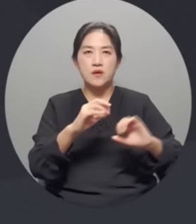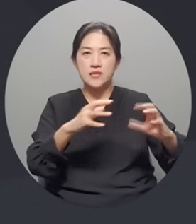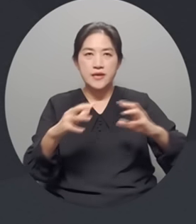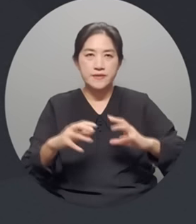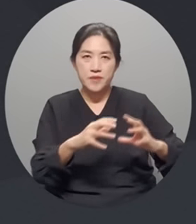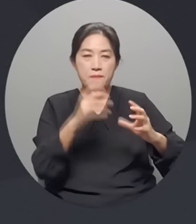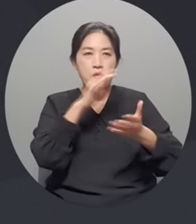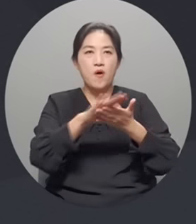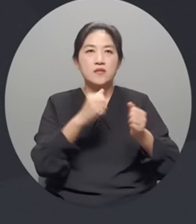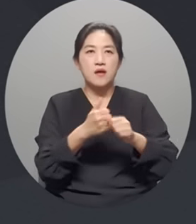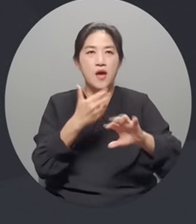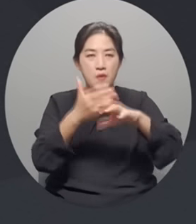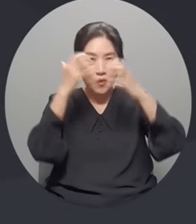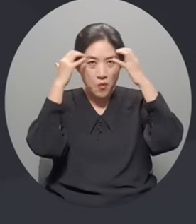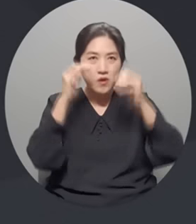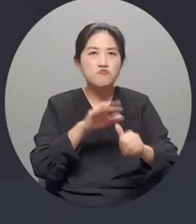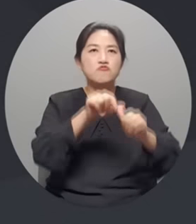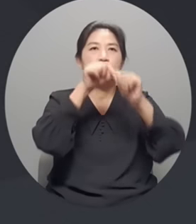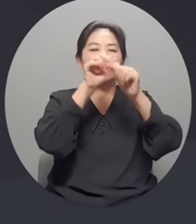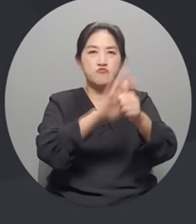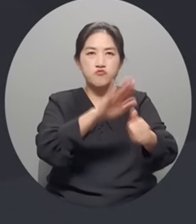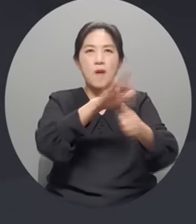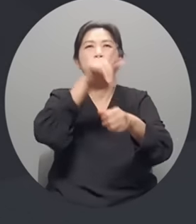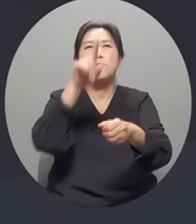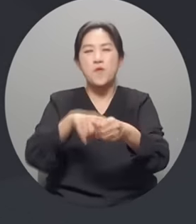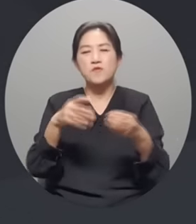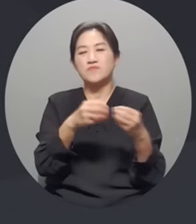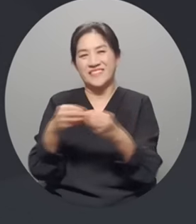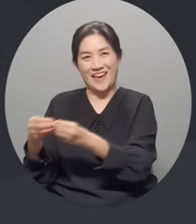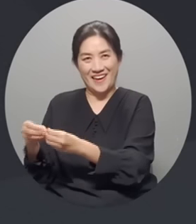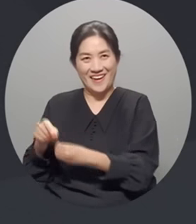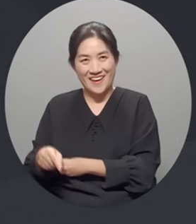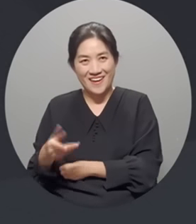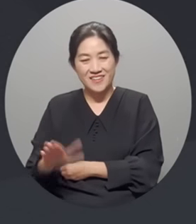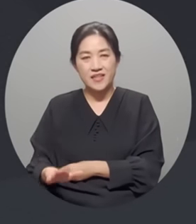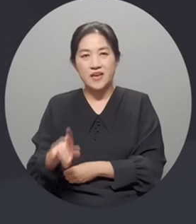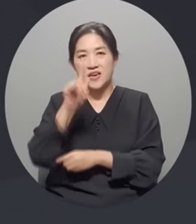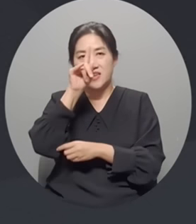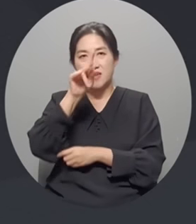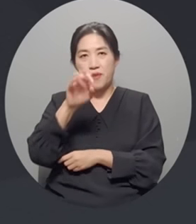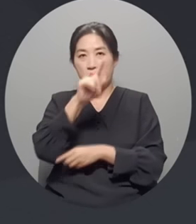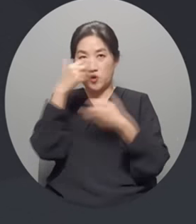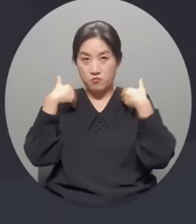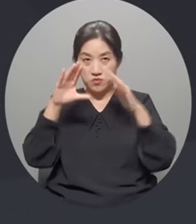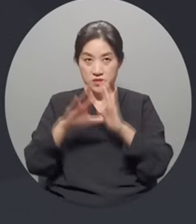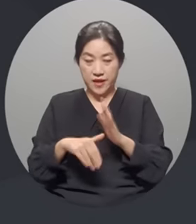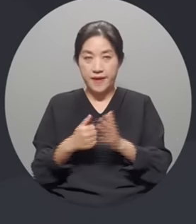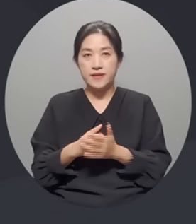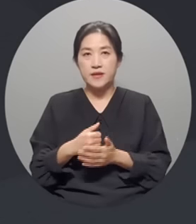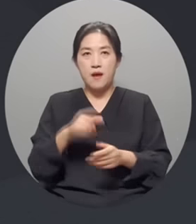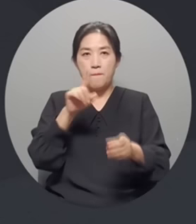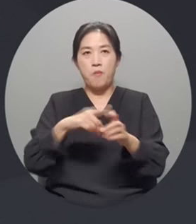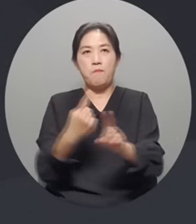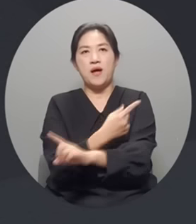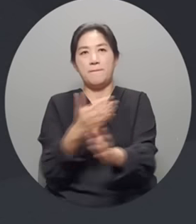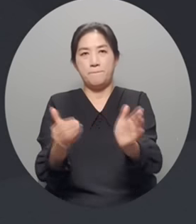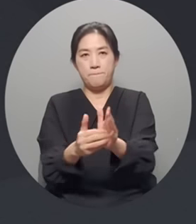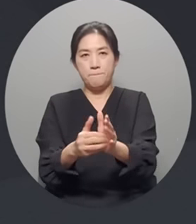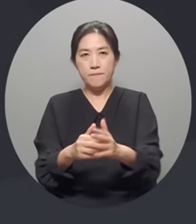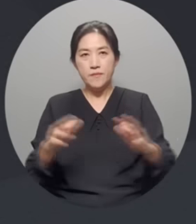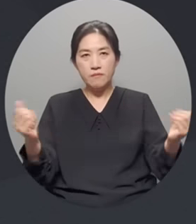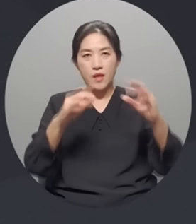해외 재난구호활동에 참여할 목적으로 만들어졌습니다. 그러다 이명박 정부 시절인 지난 2010년 목적을 바꾸면서